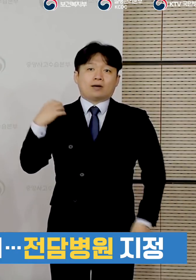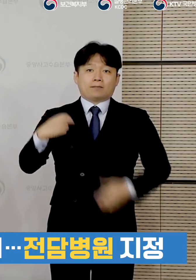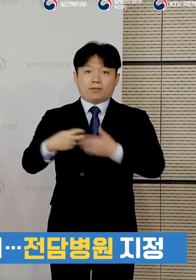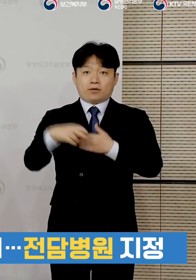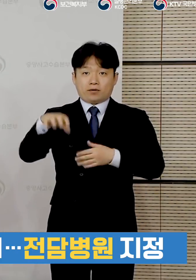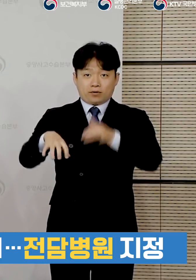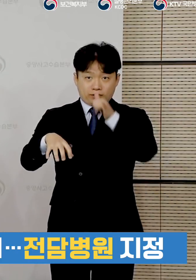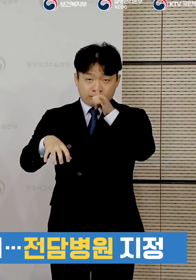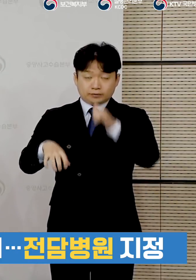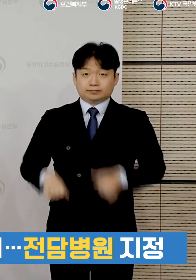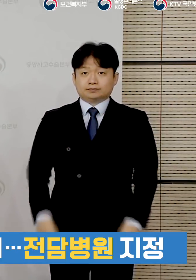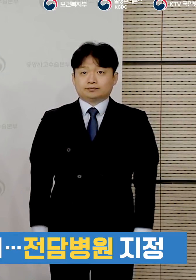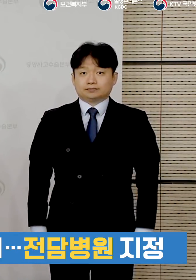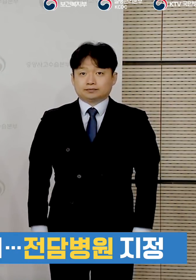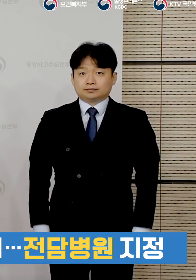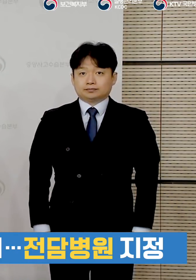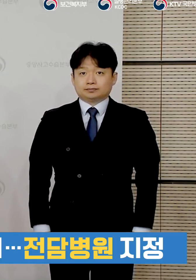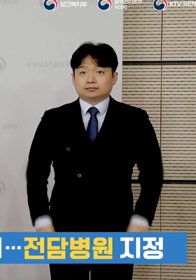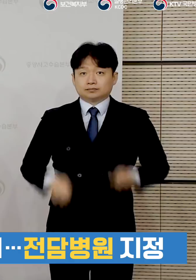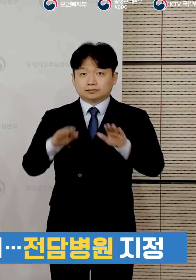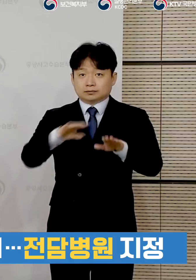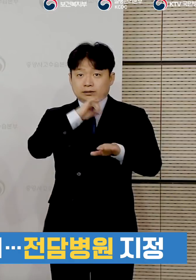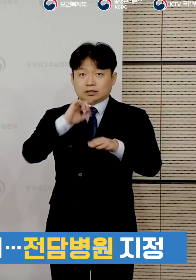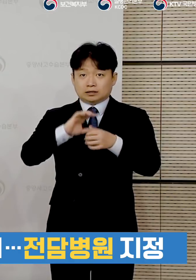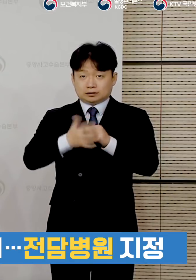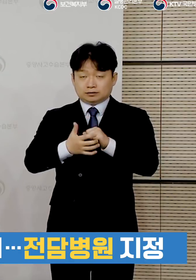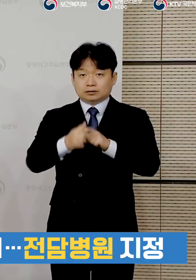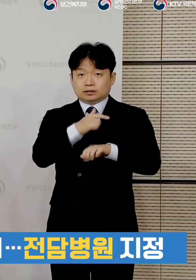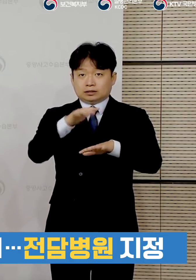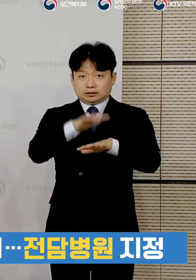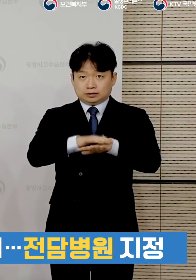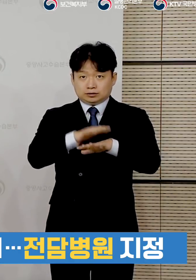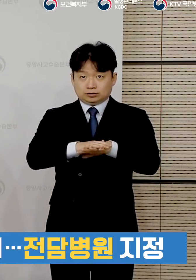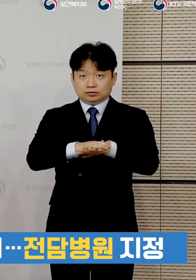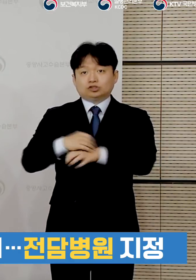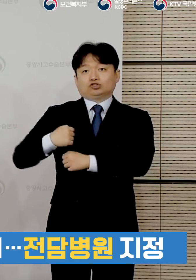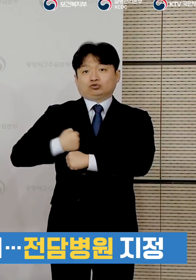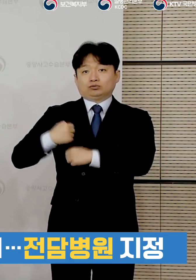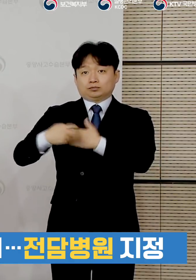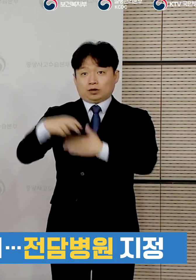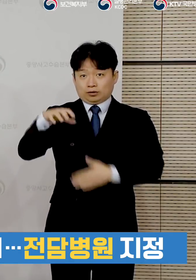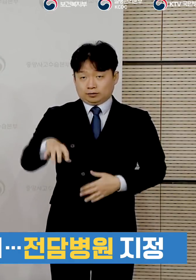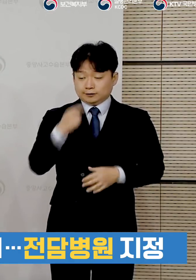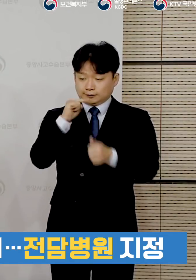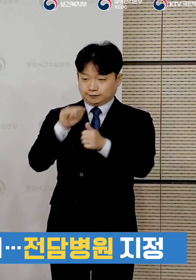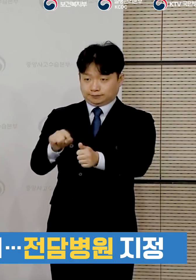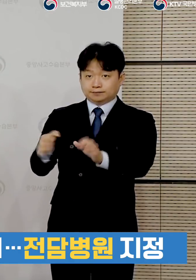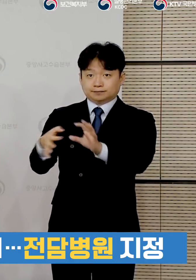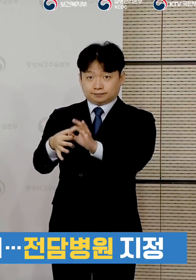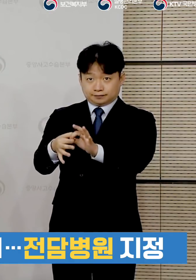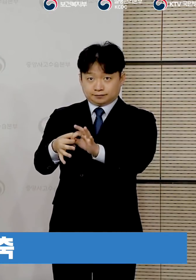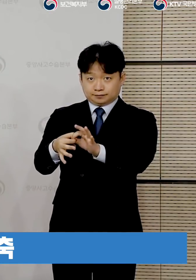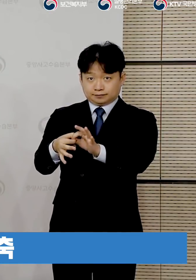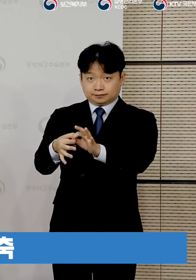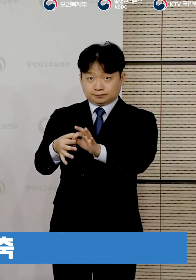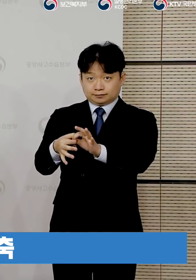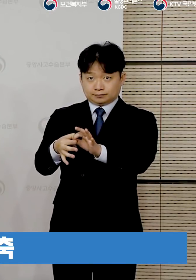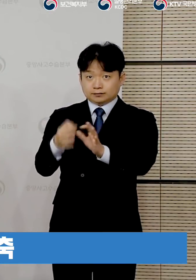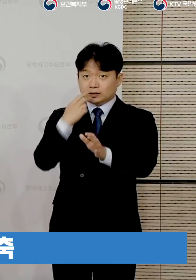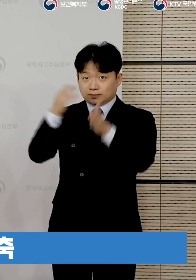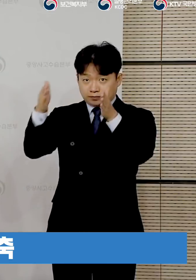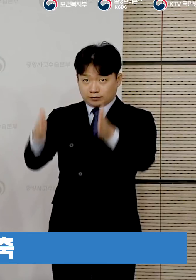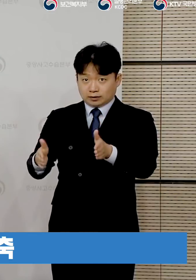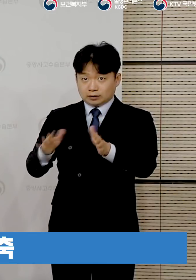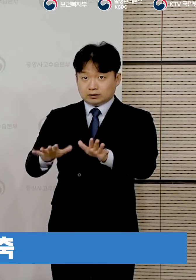있습니다. 국립중앙의료원과 현재 대전 군병원을 지정을 해서 여기에는